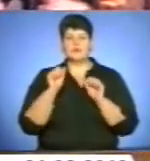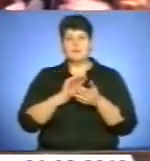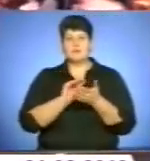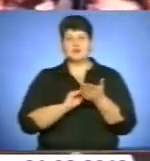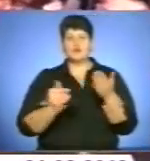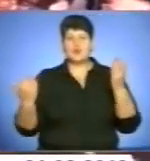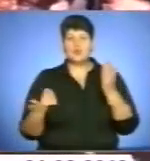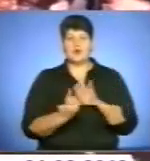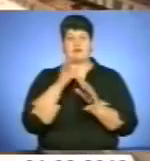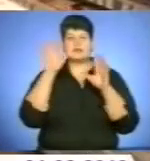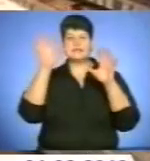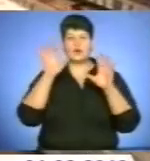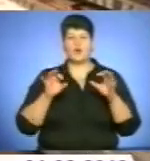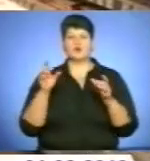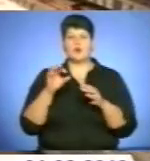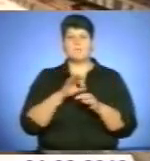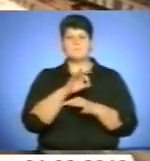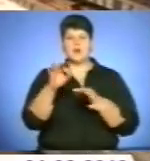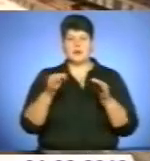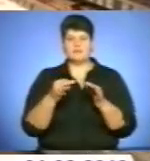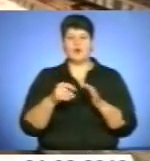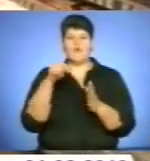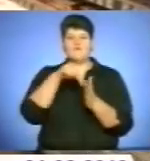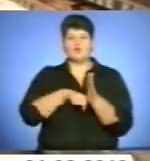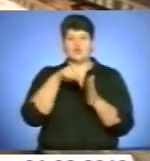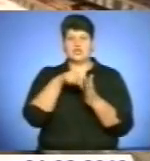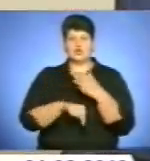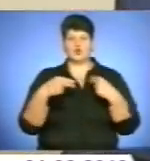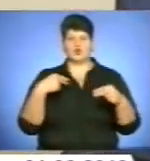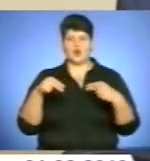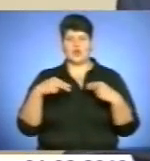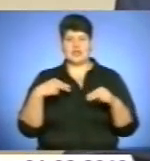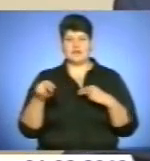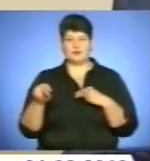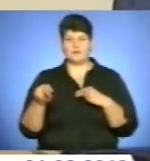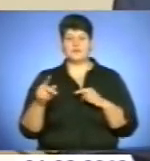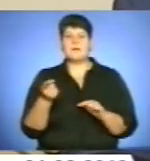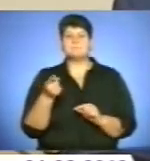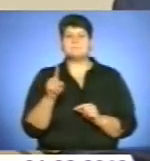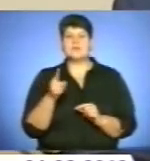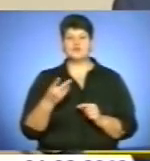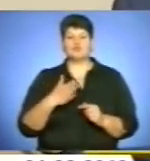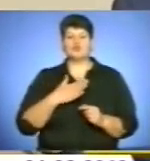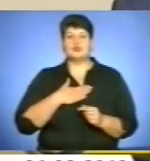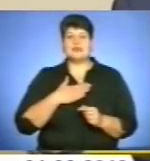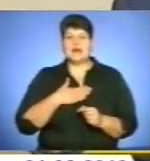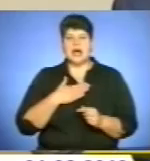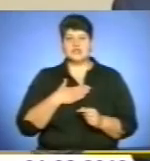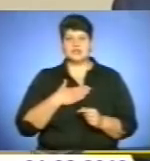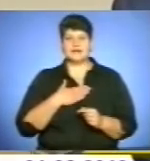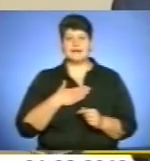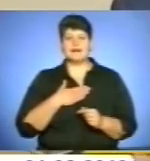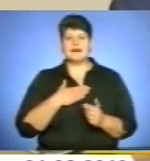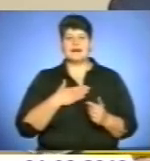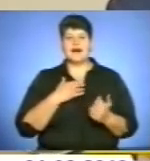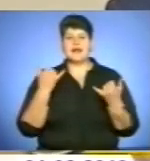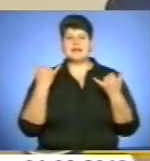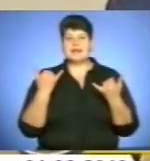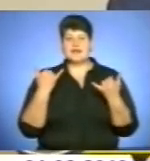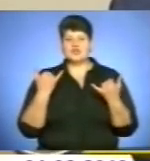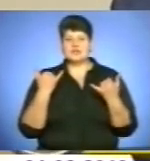про внутрішню торгівлю. Головний меседж – імпортозаміщення. Чому наші отечественні товари іноді